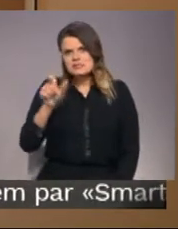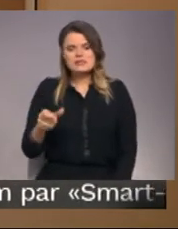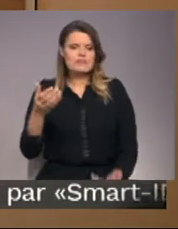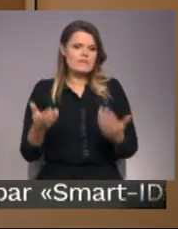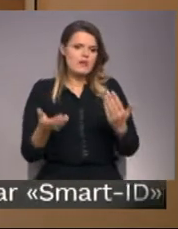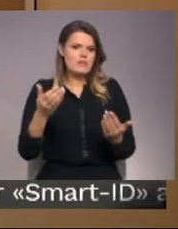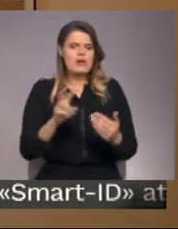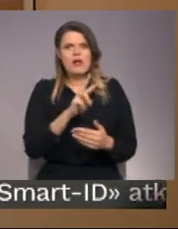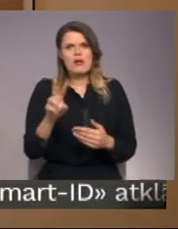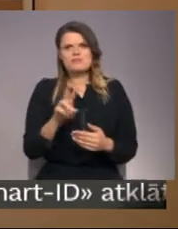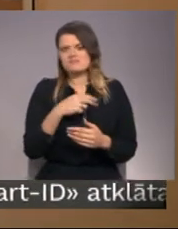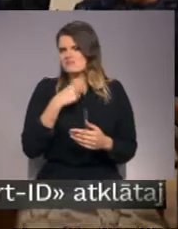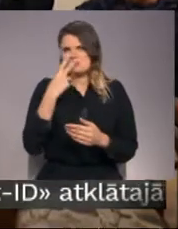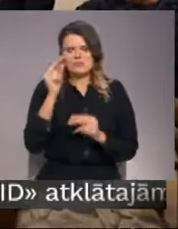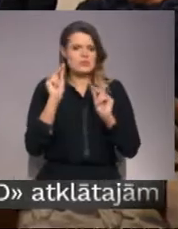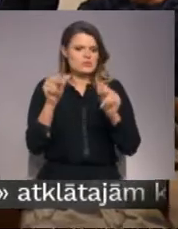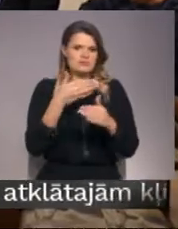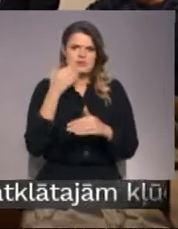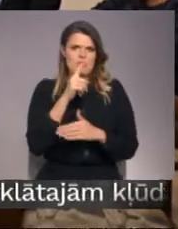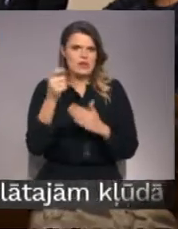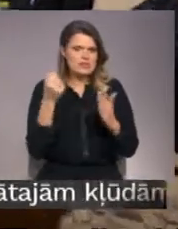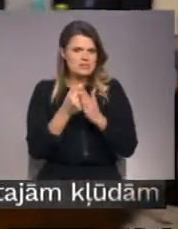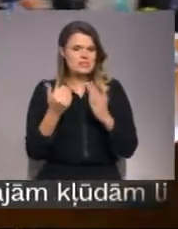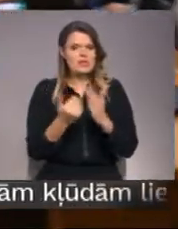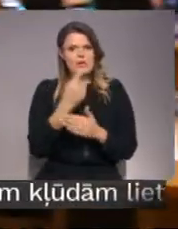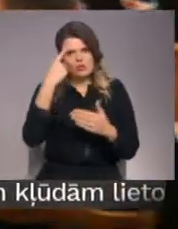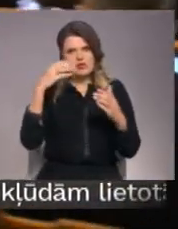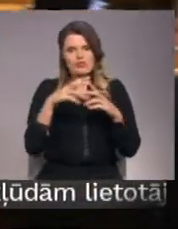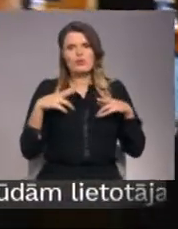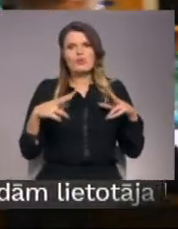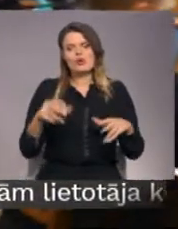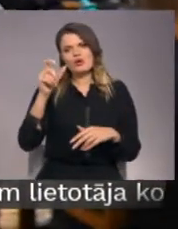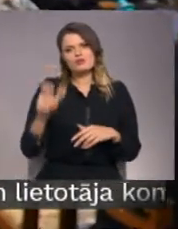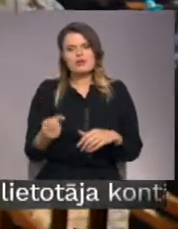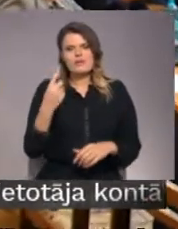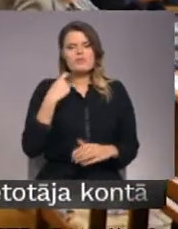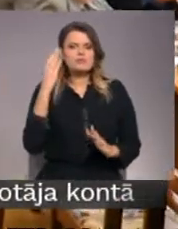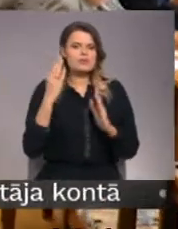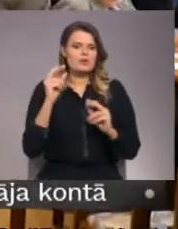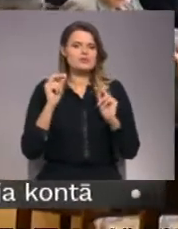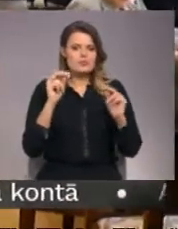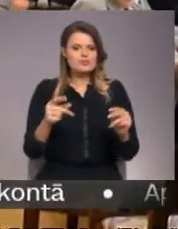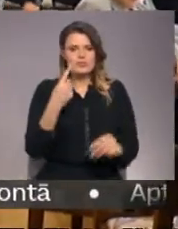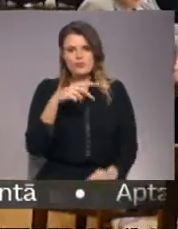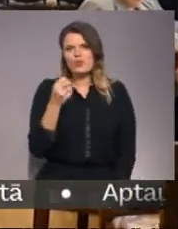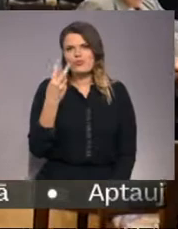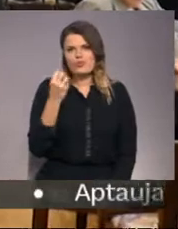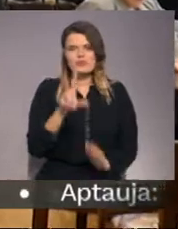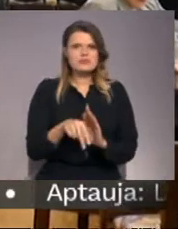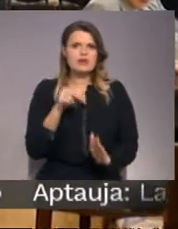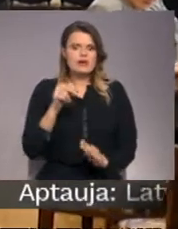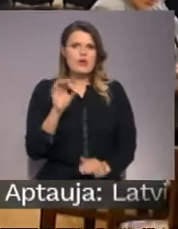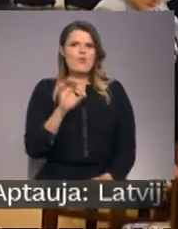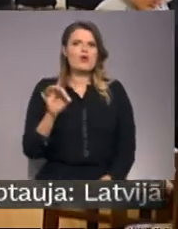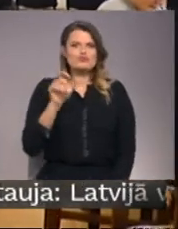es līdz galam neuzticos. Par jauno domas priekšsētāju ar 11 balsu uzticības mandātu no 12 tika ievēlēts